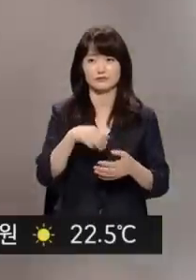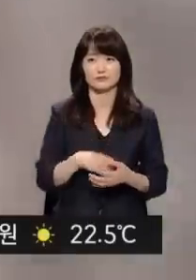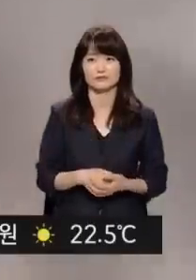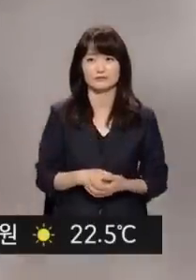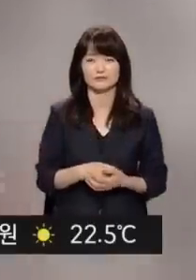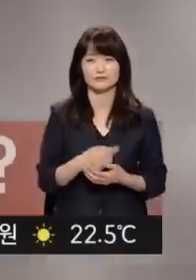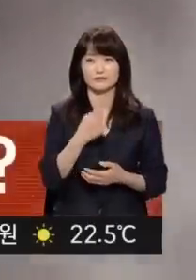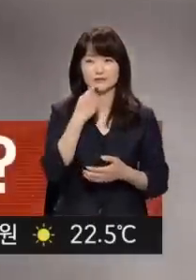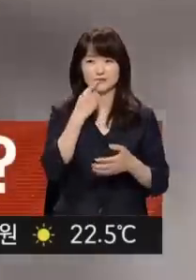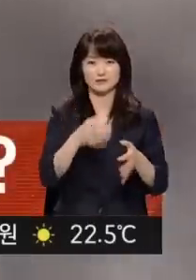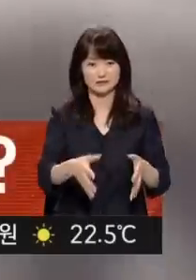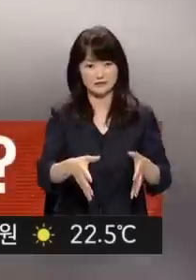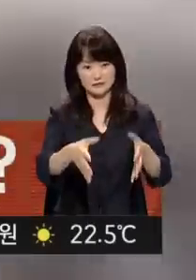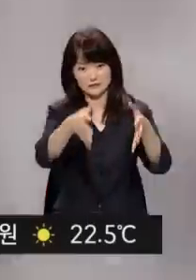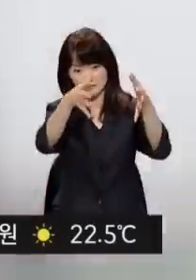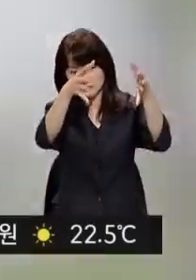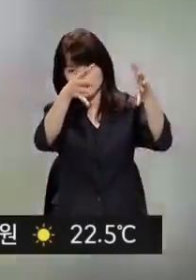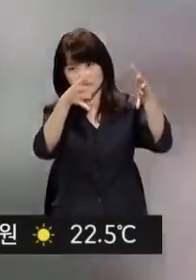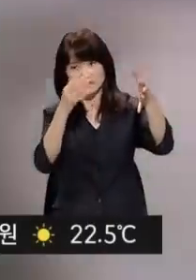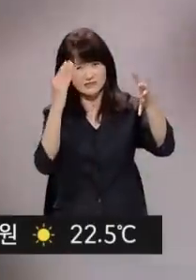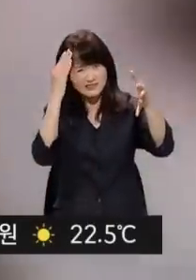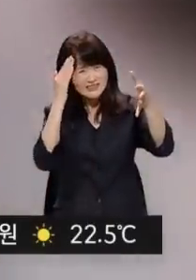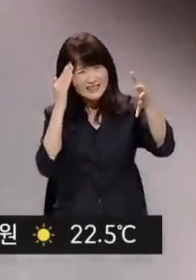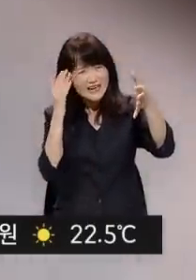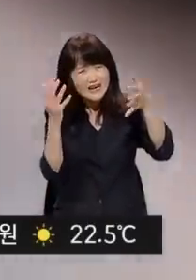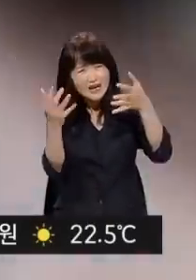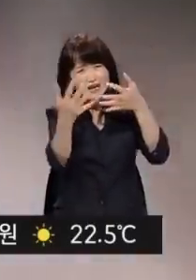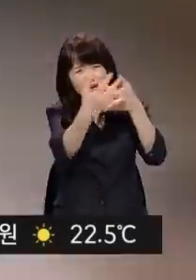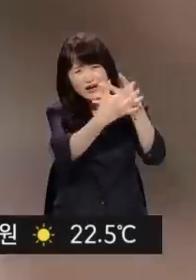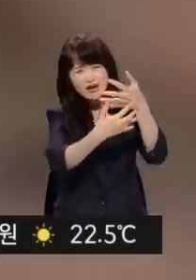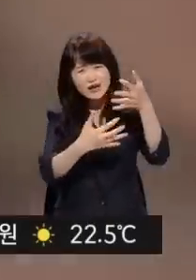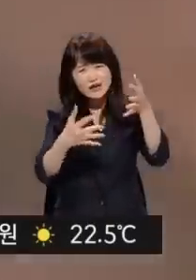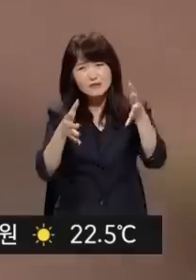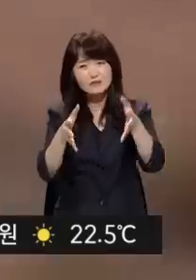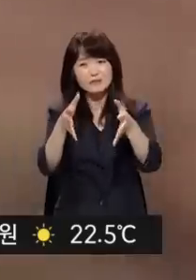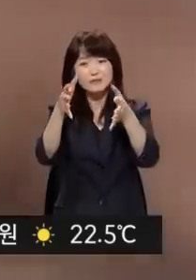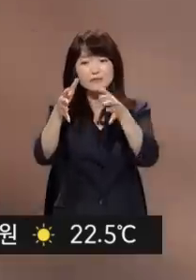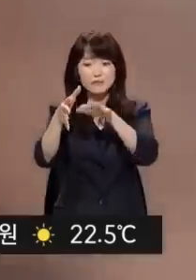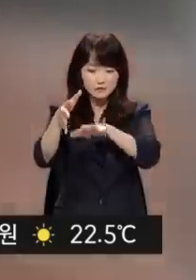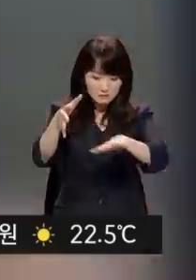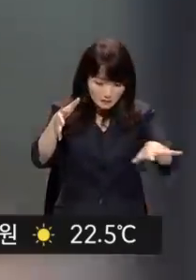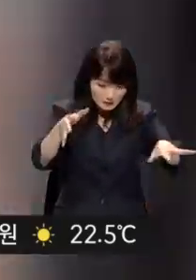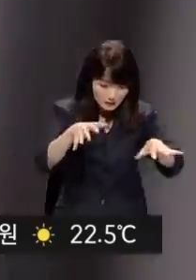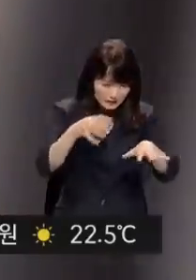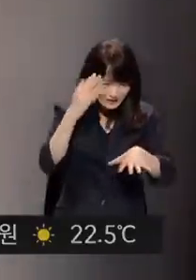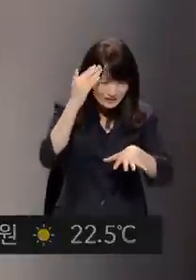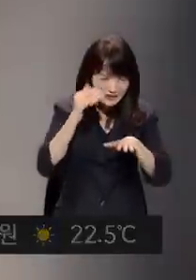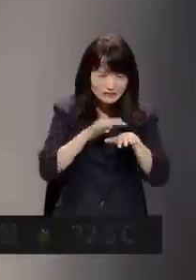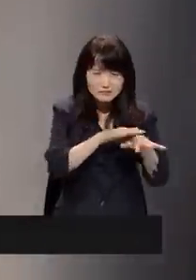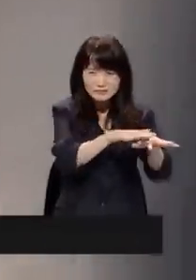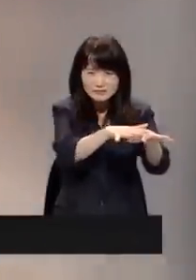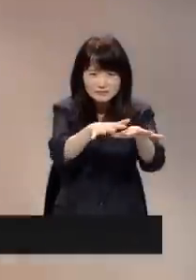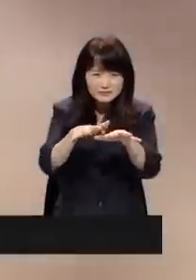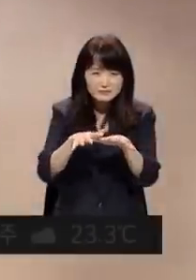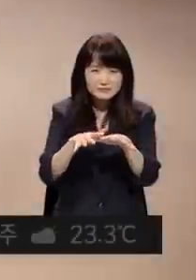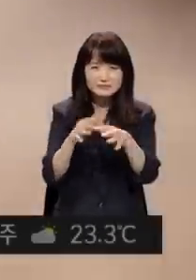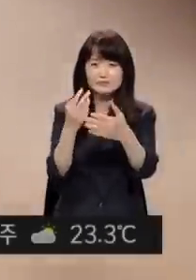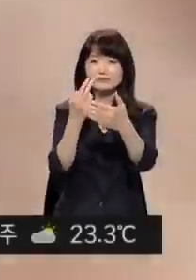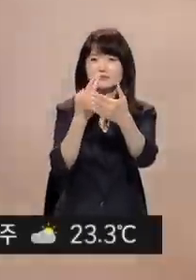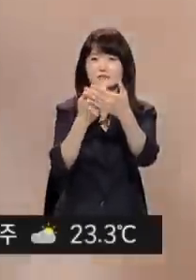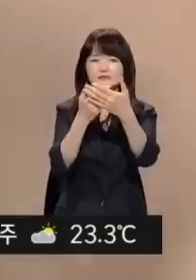그런데 하얀 건물 벽이 지금 보시는 것처럼 새카맣게 뒤덮여 있죠 이쪽 벽뿐만 아니라 바닥도 반대편 창문과 벽도